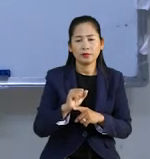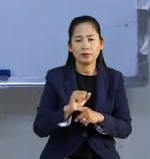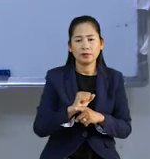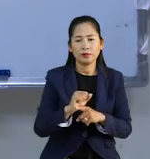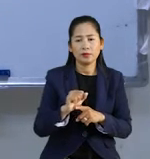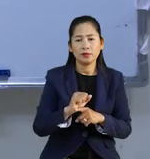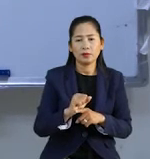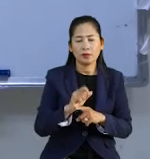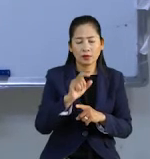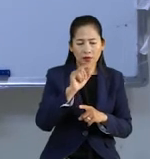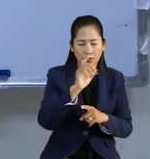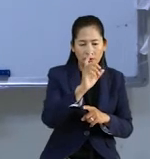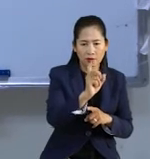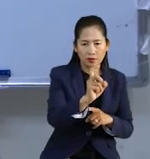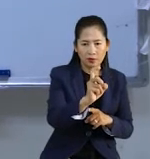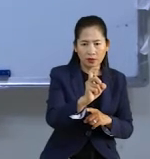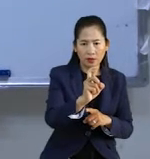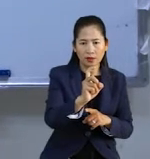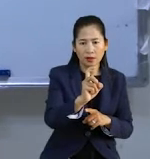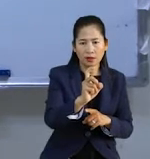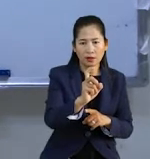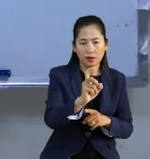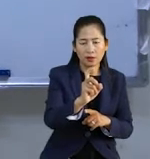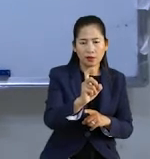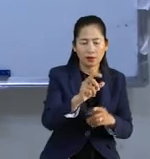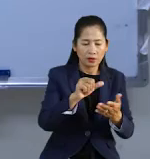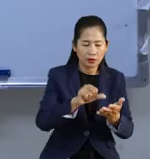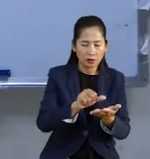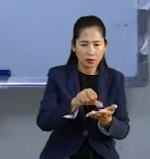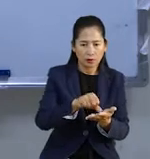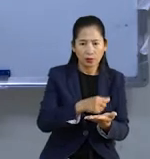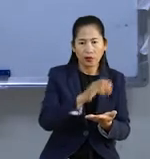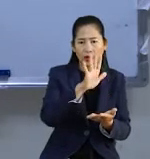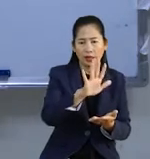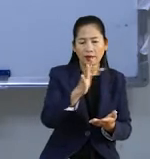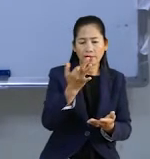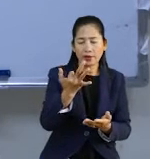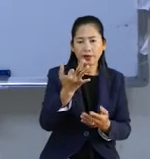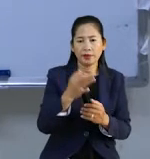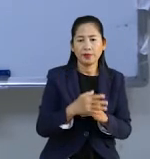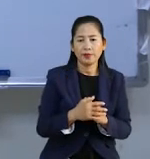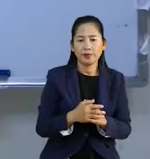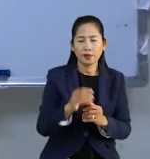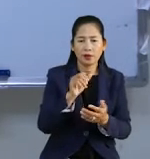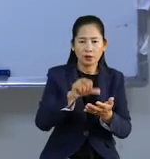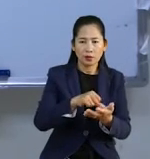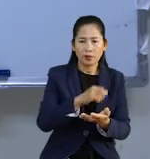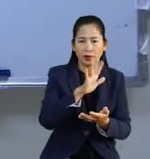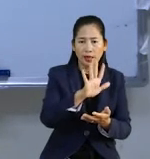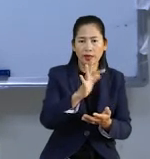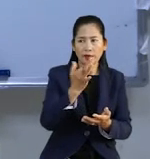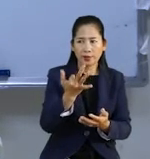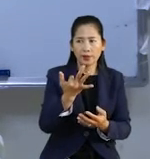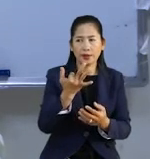มาลมฮัดจำหน่อยโก้ก็นะมาตุ่มปัวหาสับรำใบมา